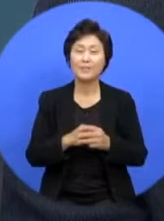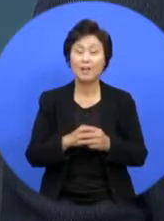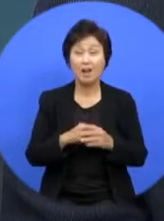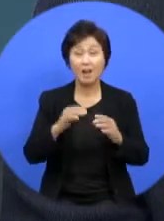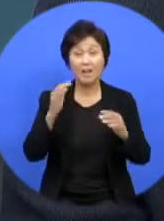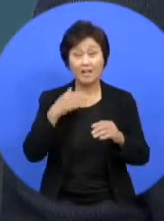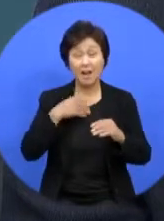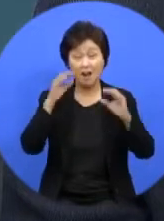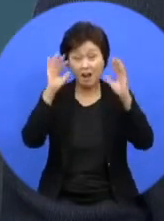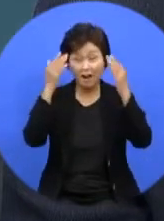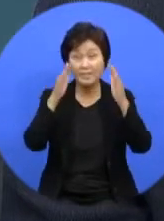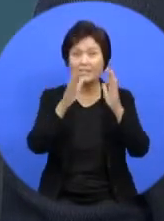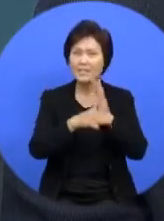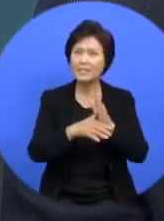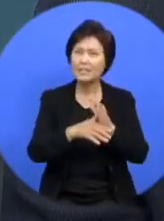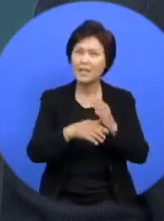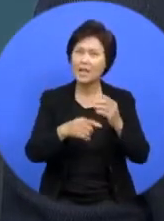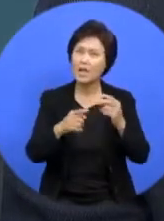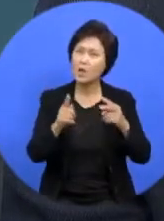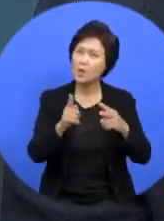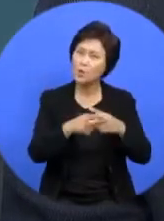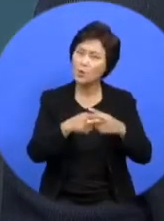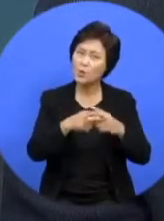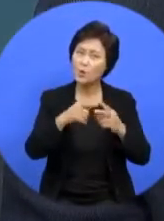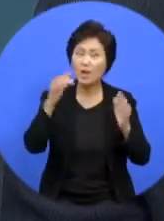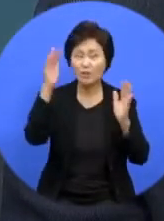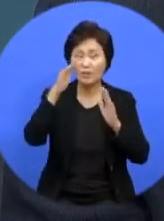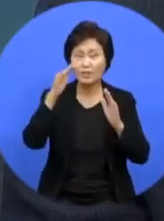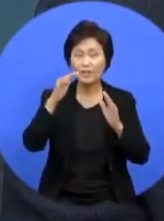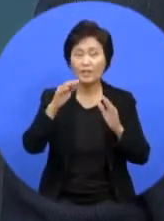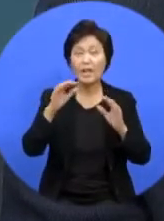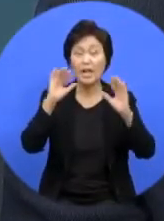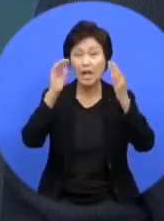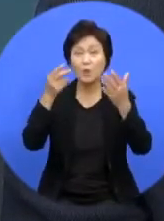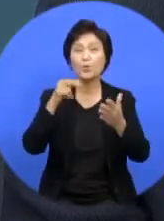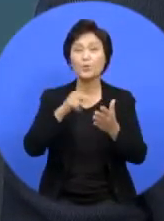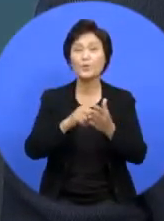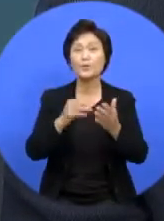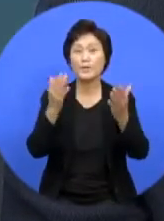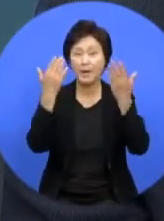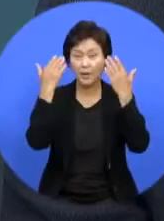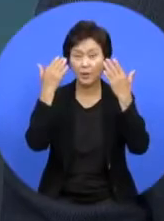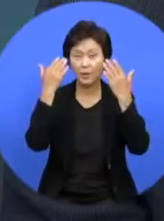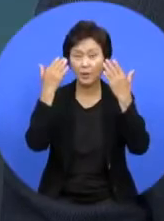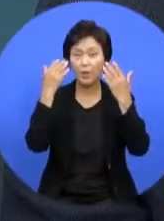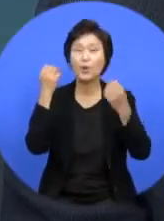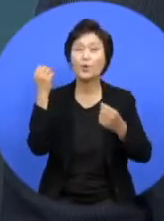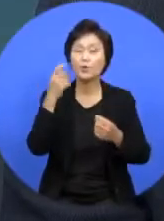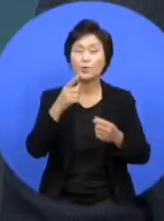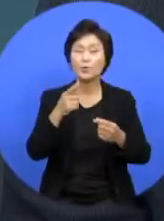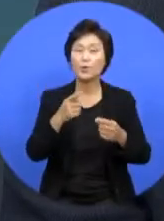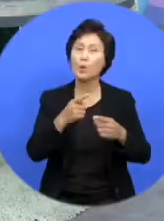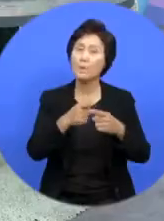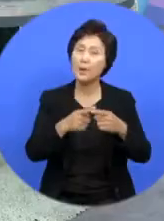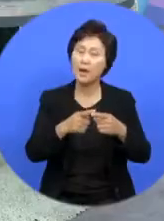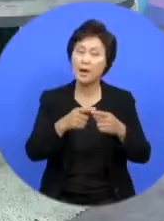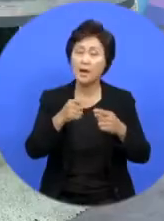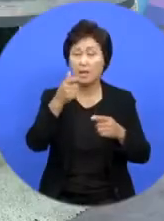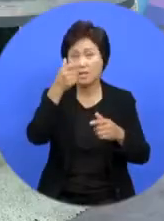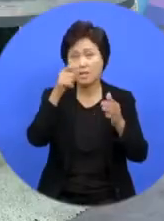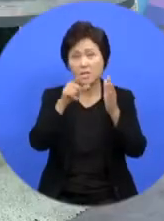어렸을 때 이제 초등학교 때는 공립학교를 다녔었고 그리고 반 학기 정도 기독교 대안학교를 재학했었는데